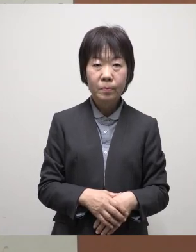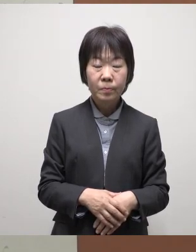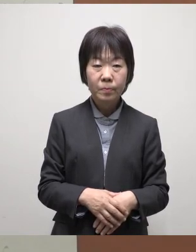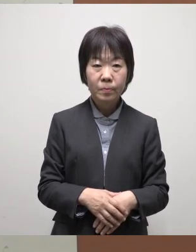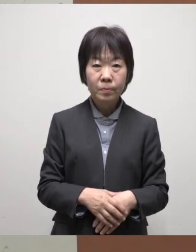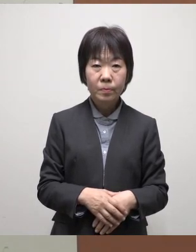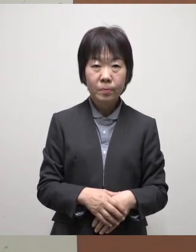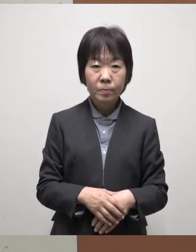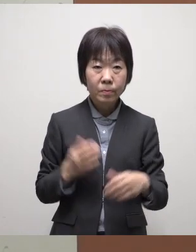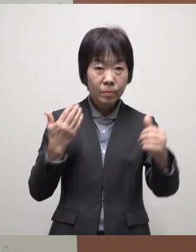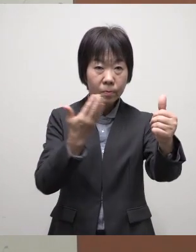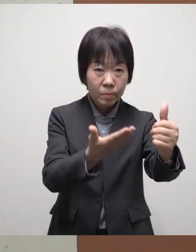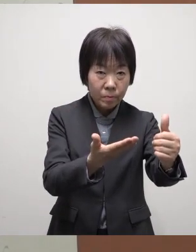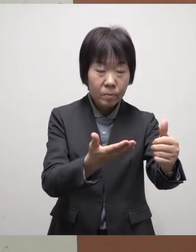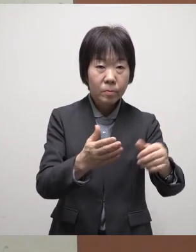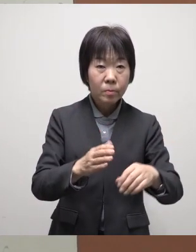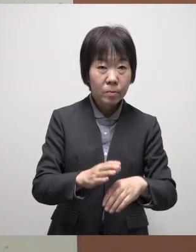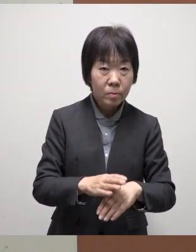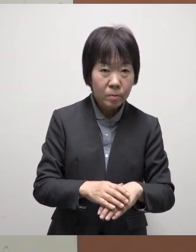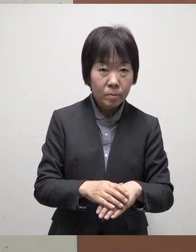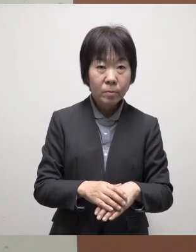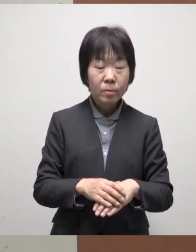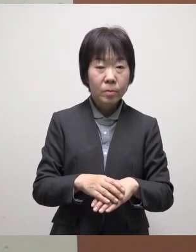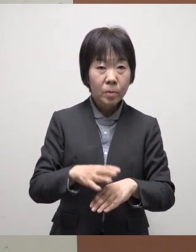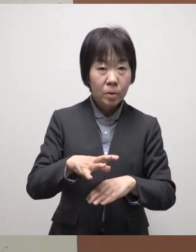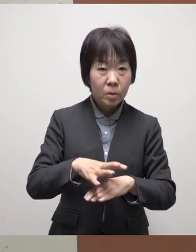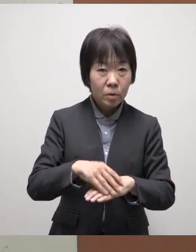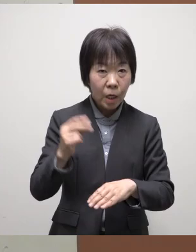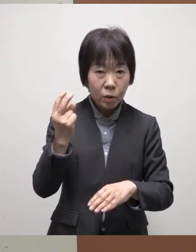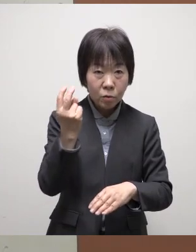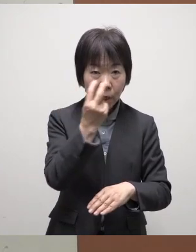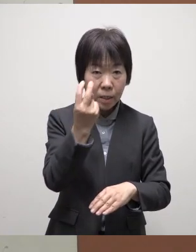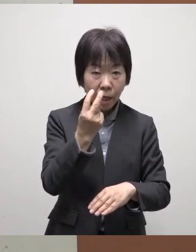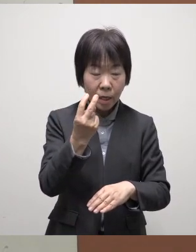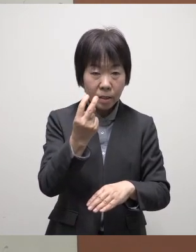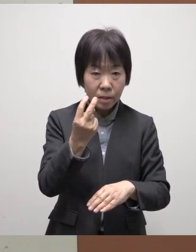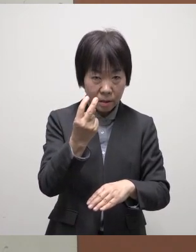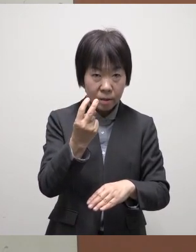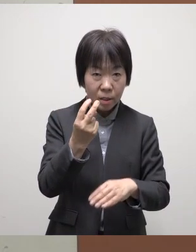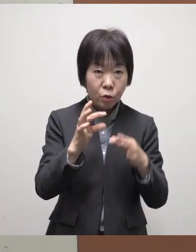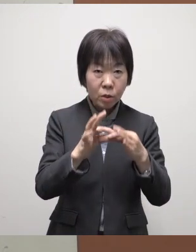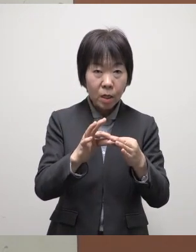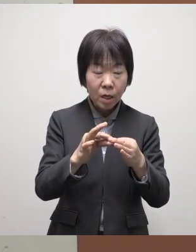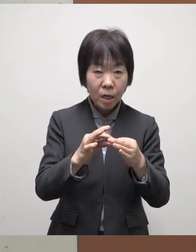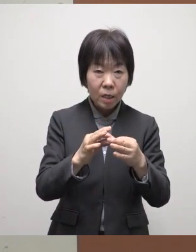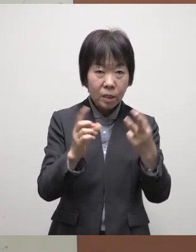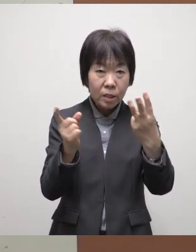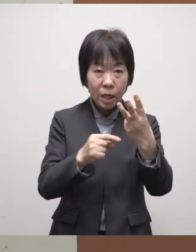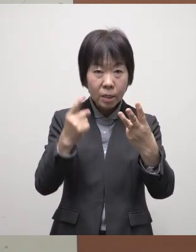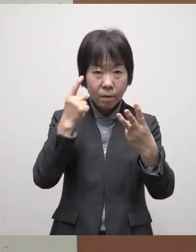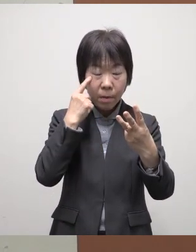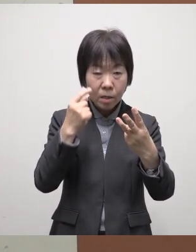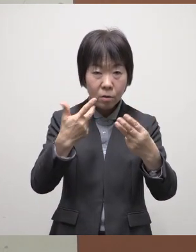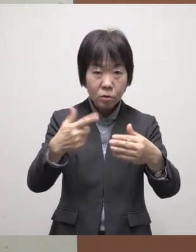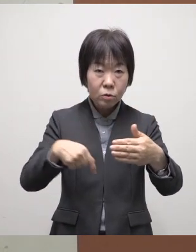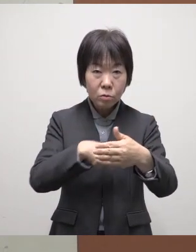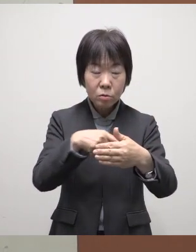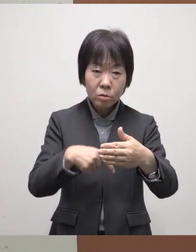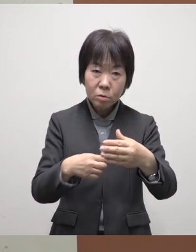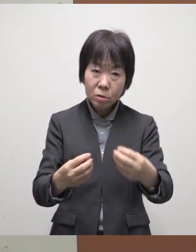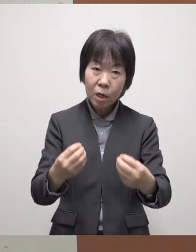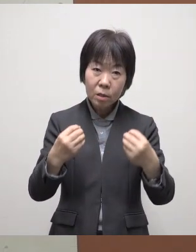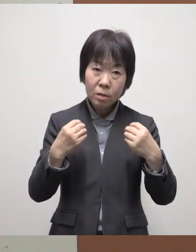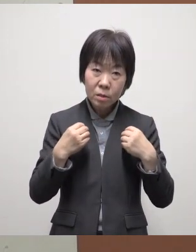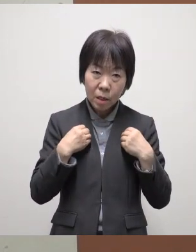まずあの最初宮富士山も質問され今回特に3連目なんですが福島県内でも市中感染